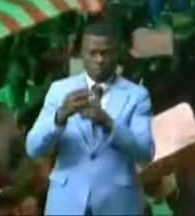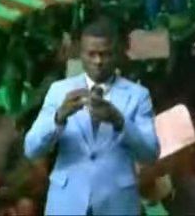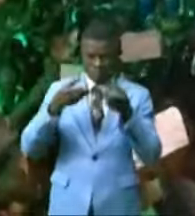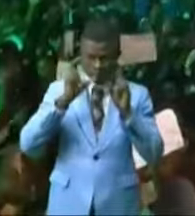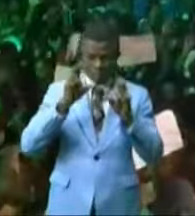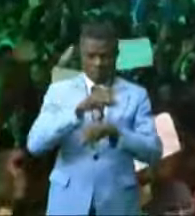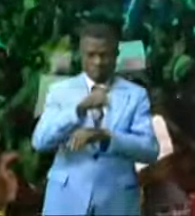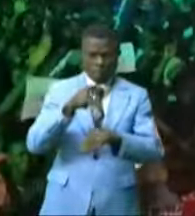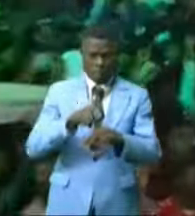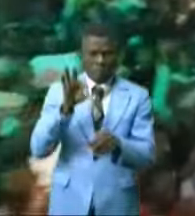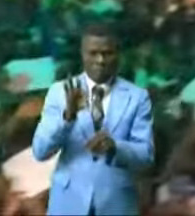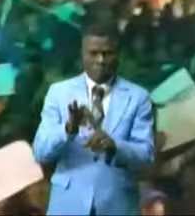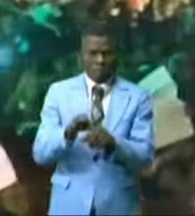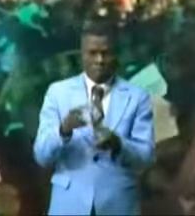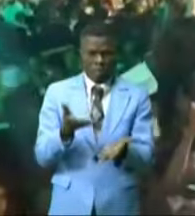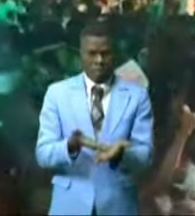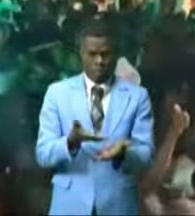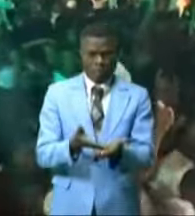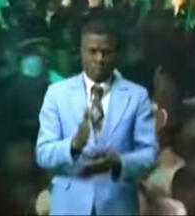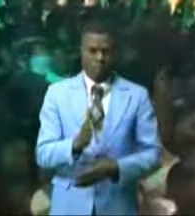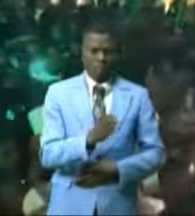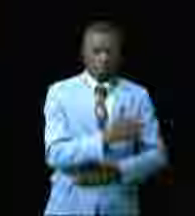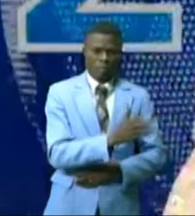pendant cette période électorale.